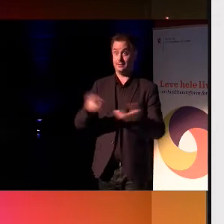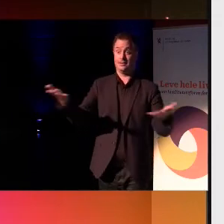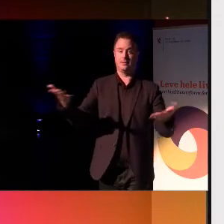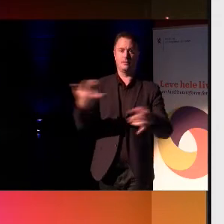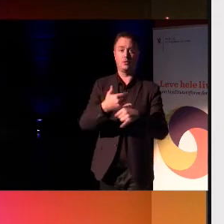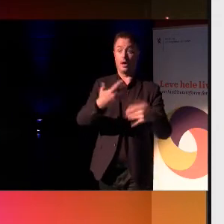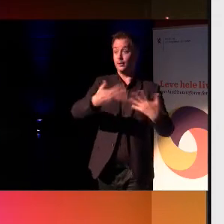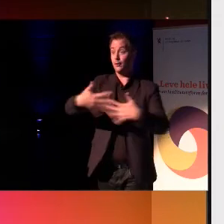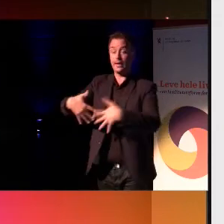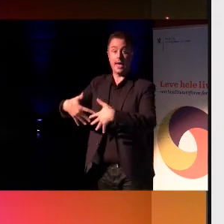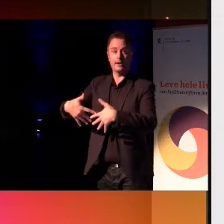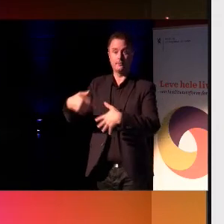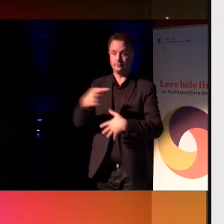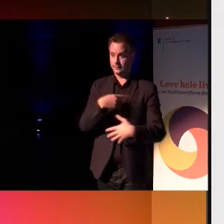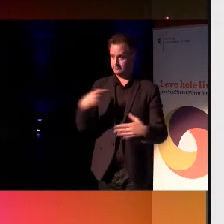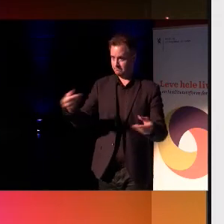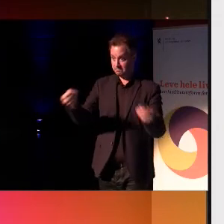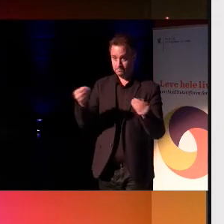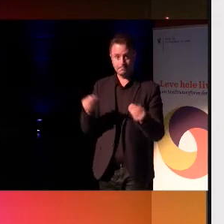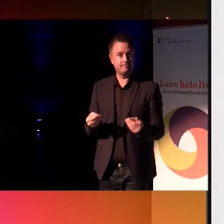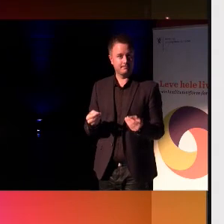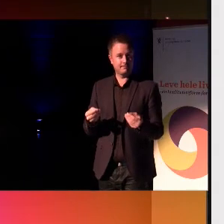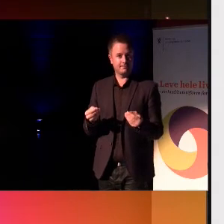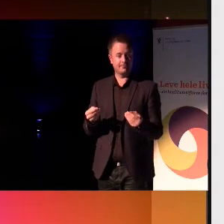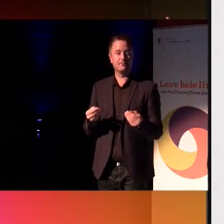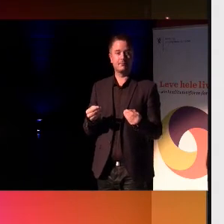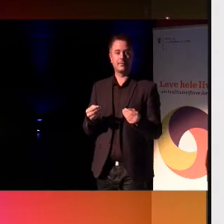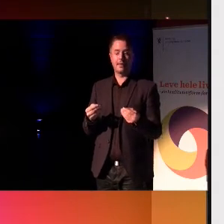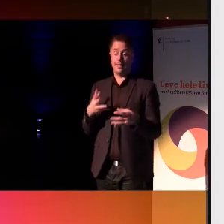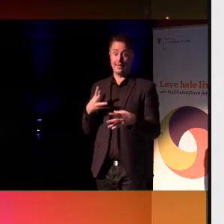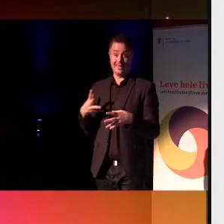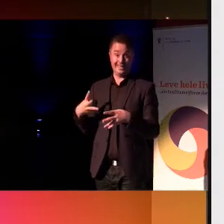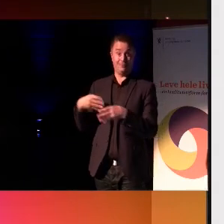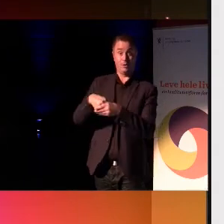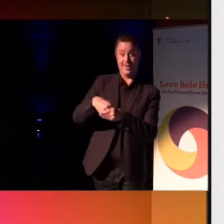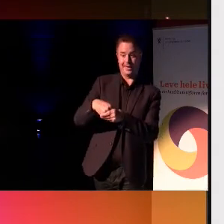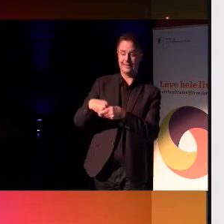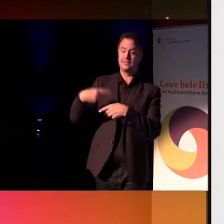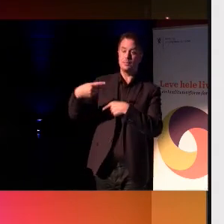Vi, med den involveringsprosessen som vi hadde,